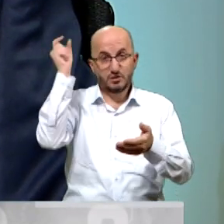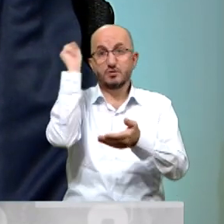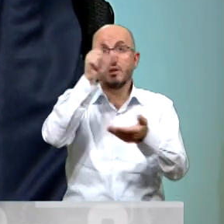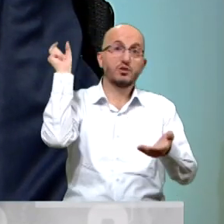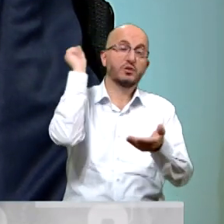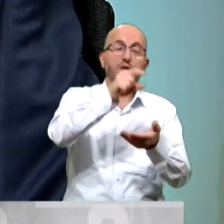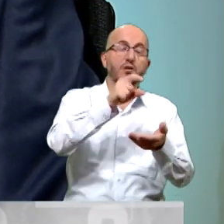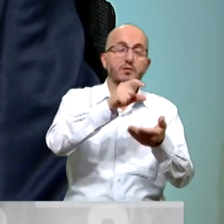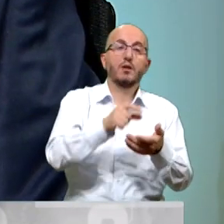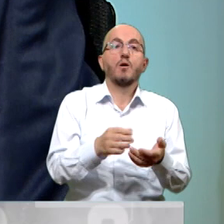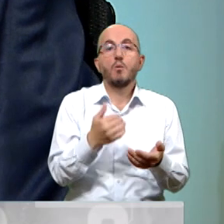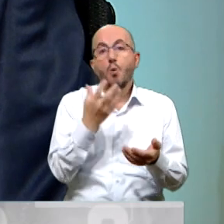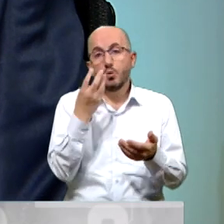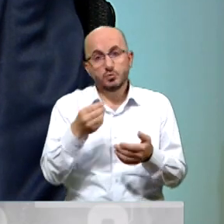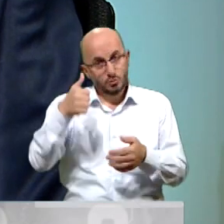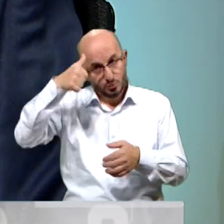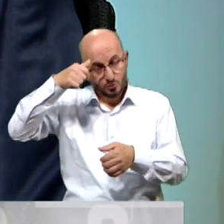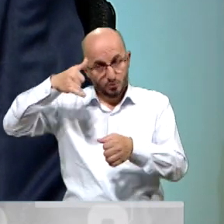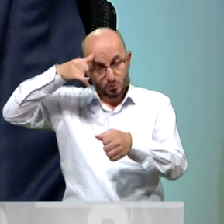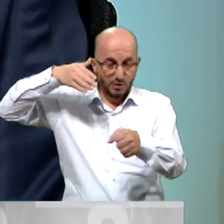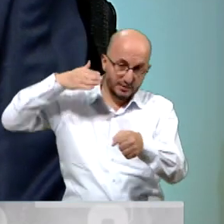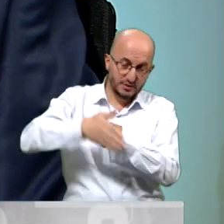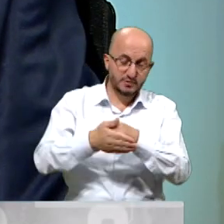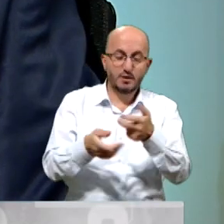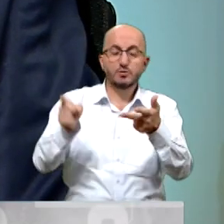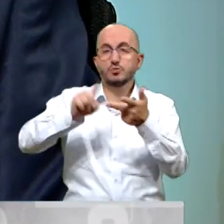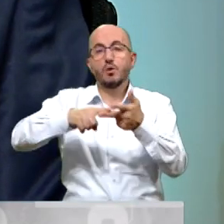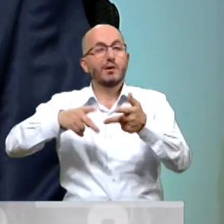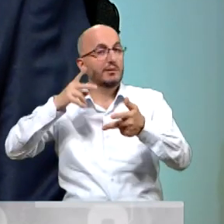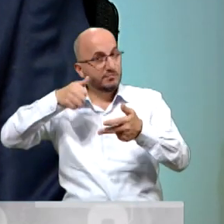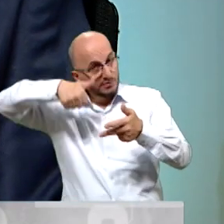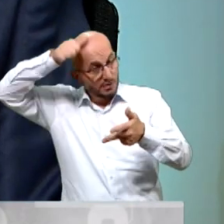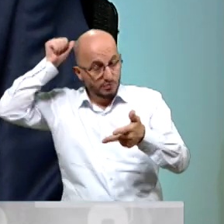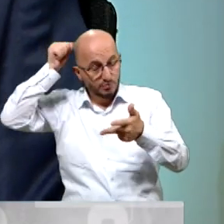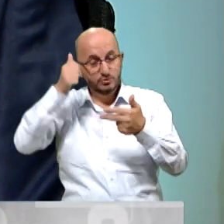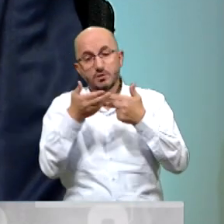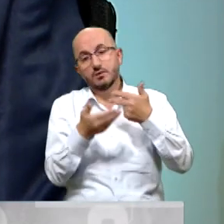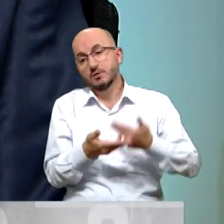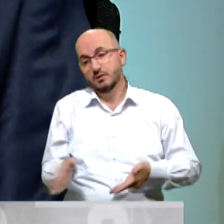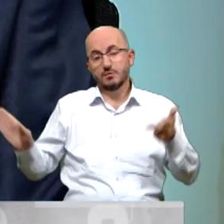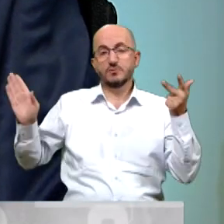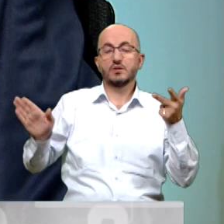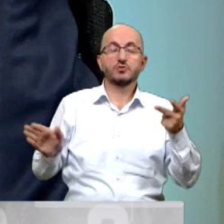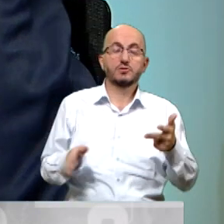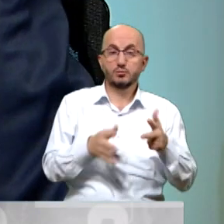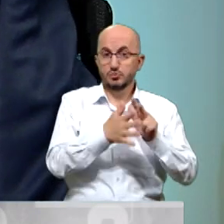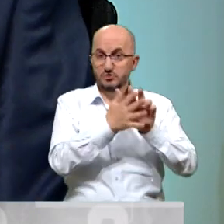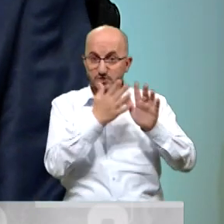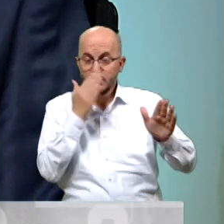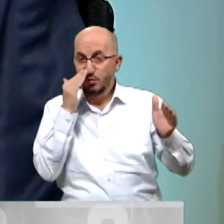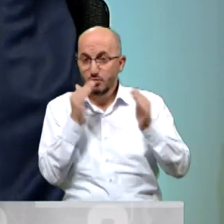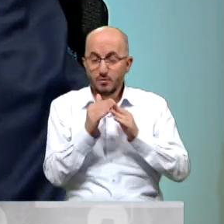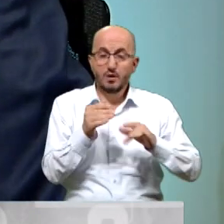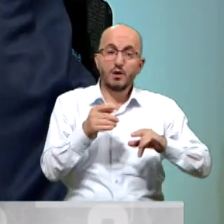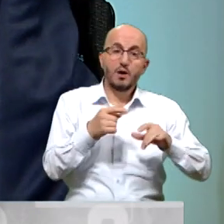taşlanacak, mümkün olursa kurban kesilecek, sonra tıraş olunacak, ihramdan çıkılacak. Bu sıraya uymak Ebu Hanife'ye